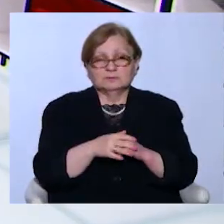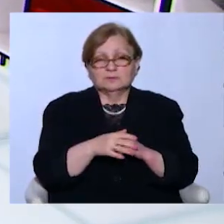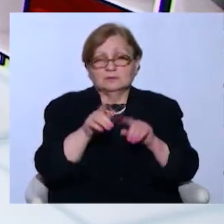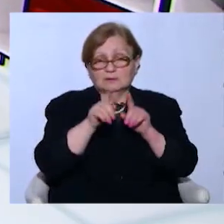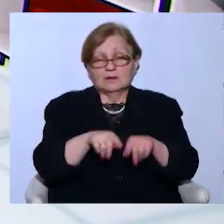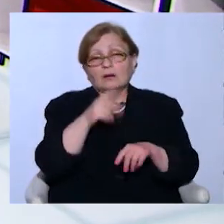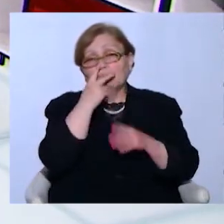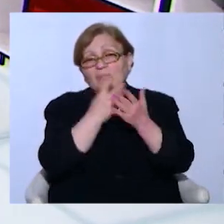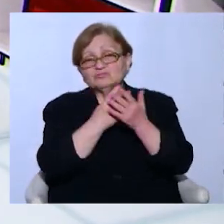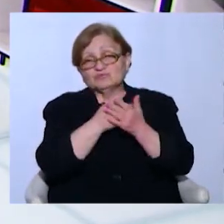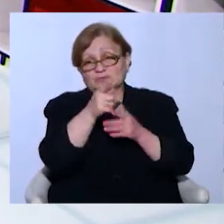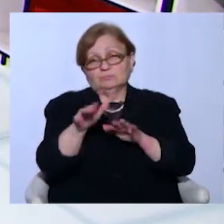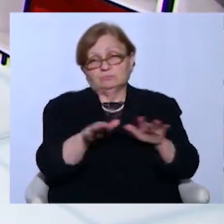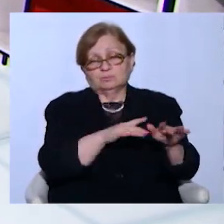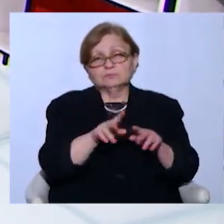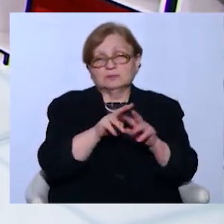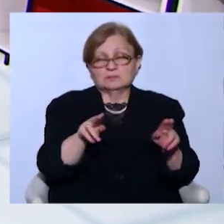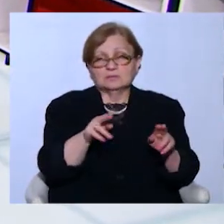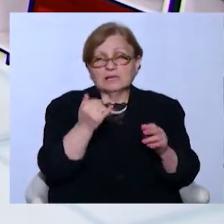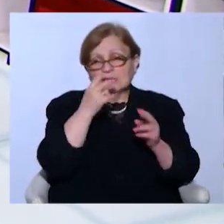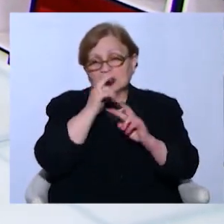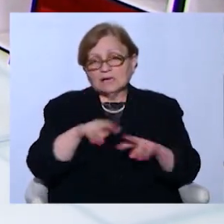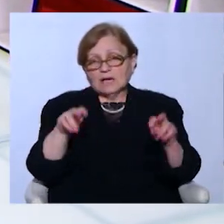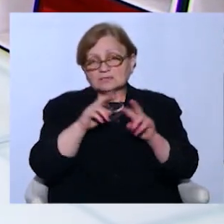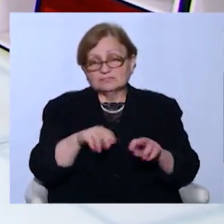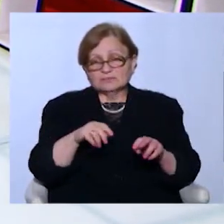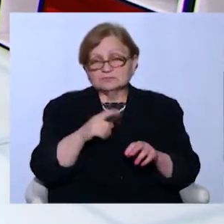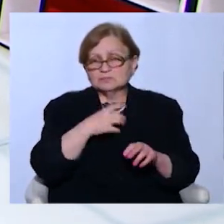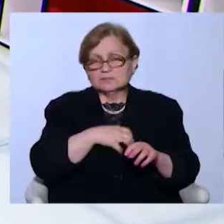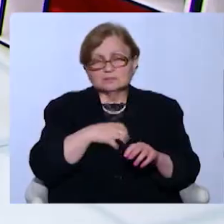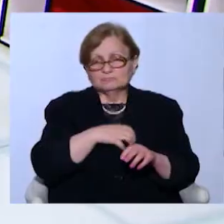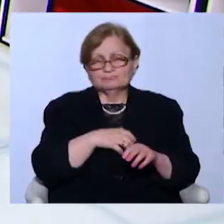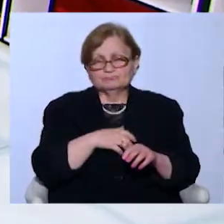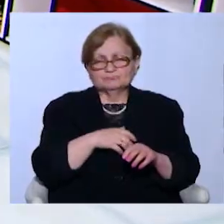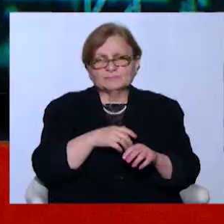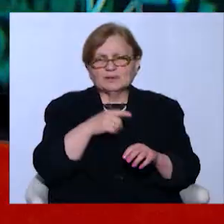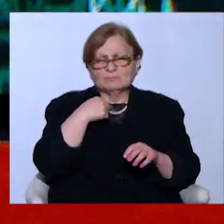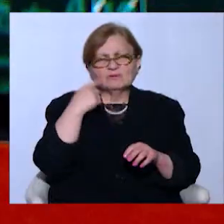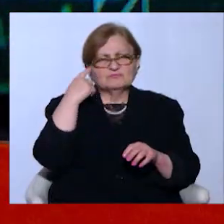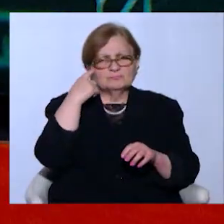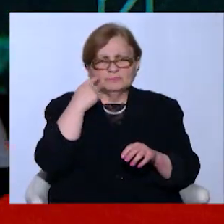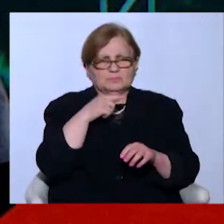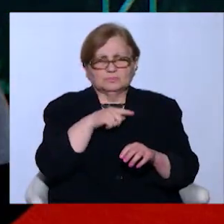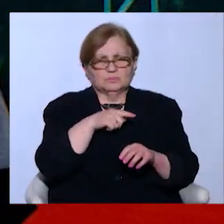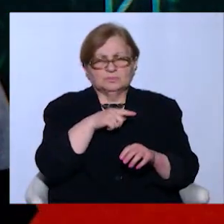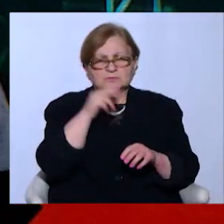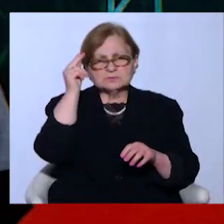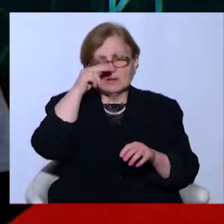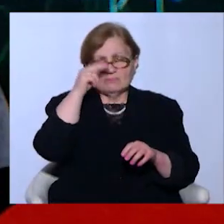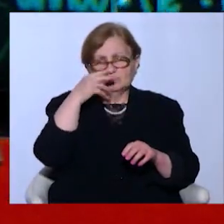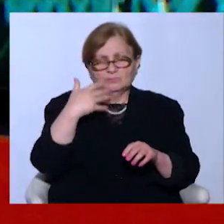მაჩვენებლიან ფუნქციებზე. აი განვიხილოთ ძალიან მნიშვნელოვანი მაგალითი, რომელსაც თქვენ დიდი ალბათობით